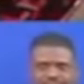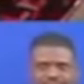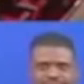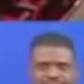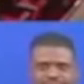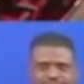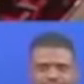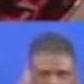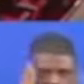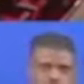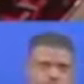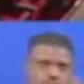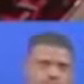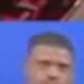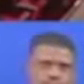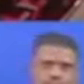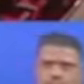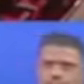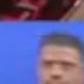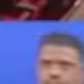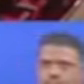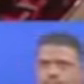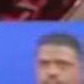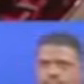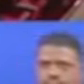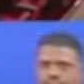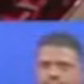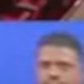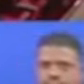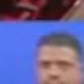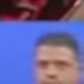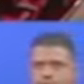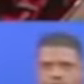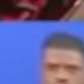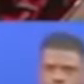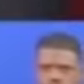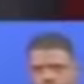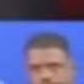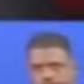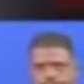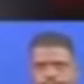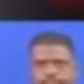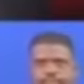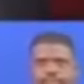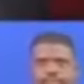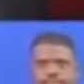Mheshimiwa Kanali Ahmed Abbas, Mheshimiwa Ahmed Abbas Ahmed Ruvuma.